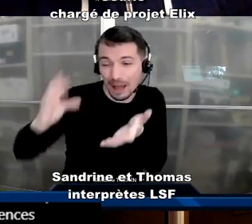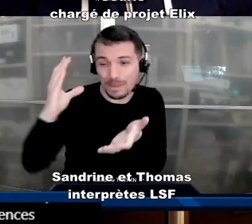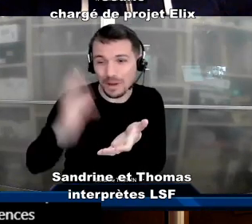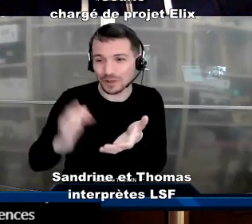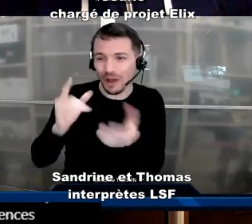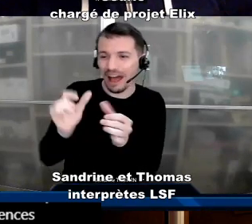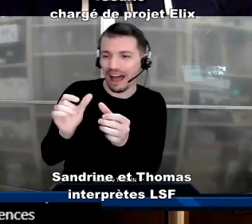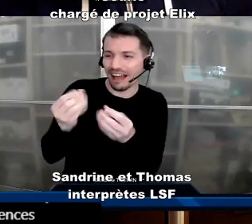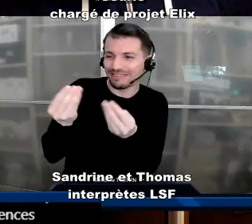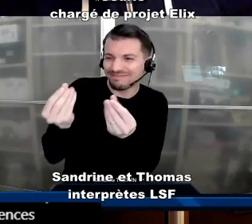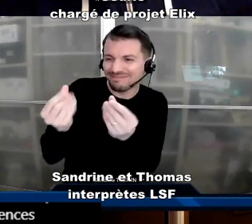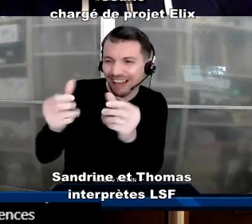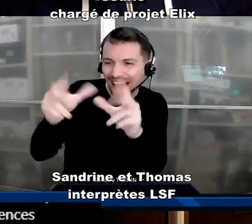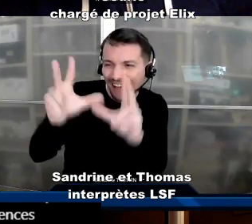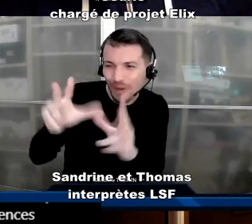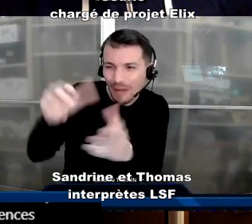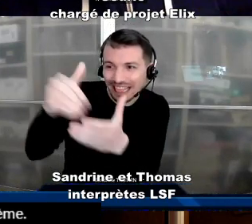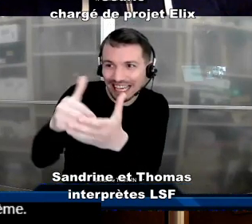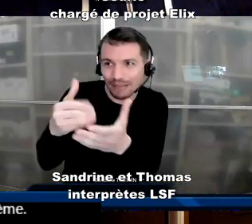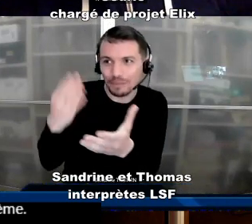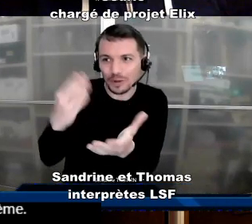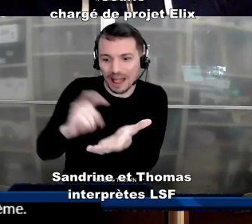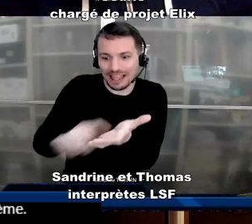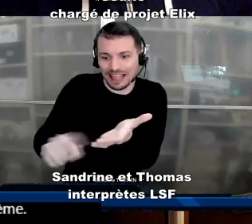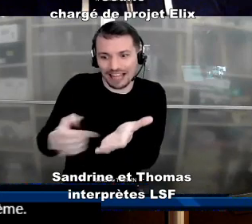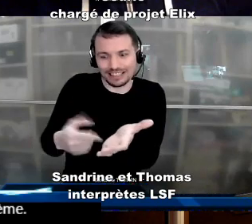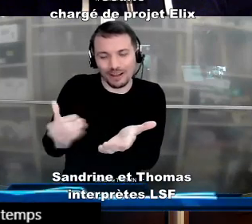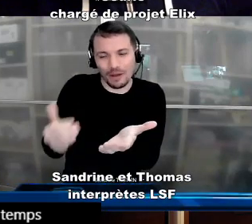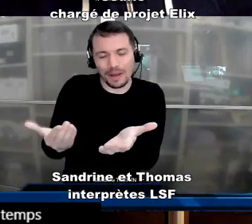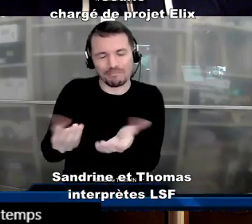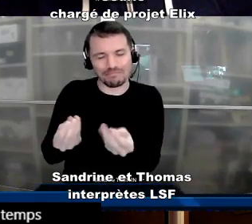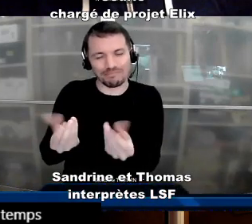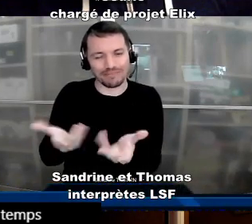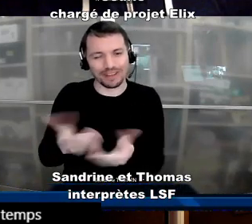échappe pas. Oui, non, mais complètement.